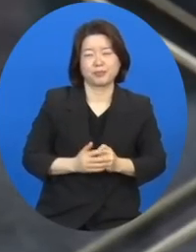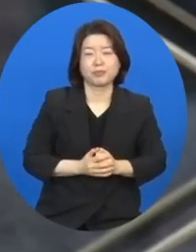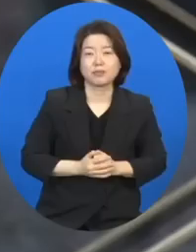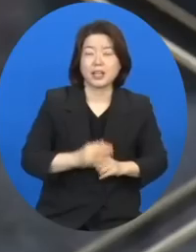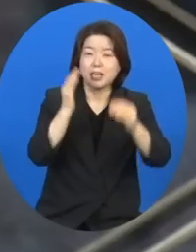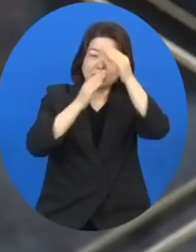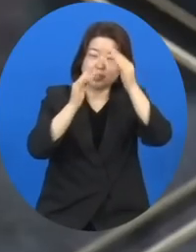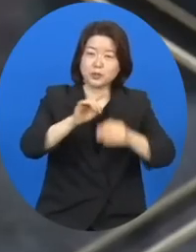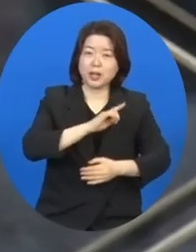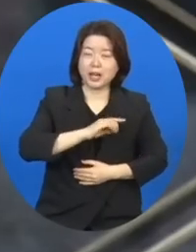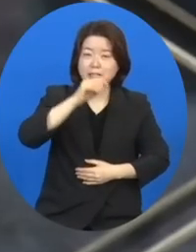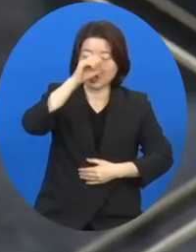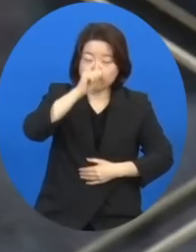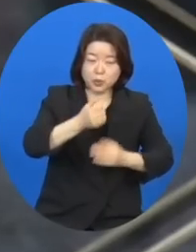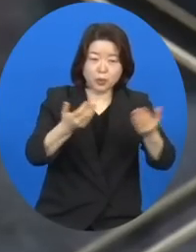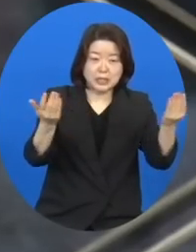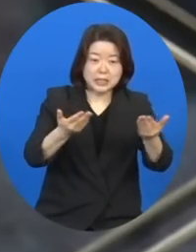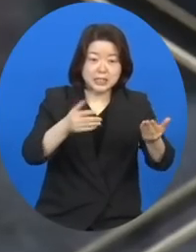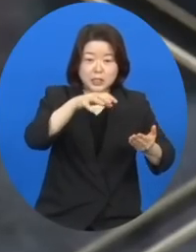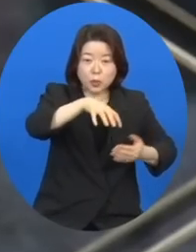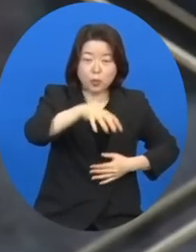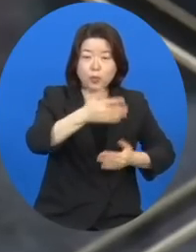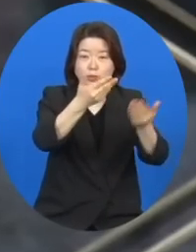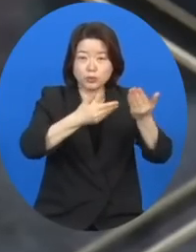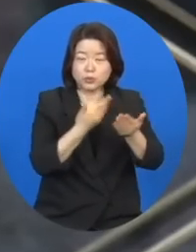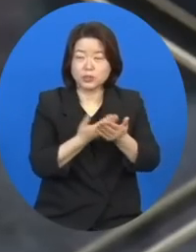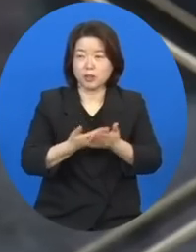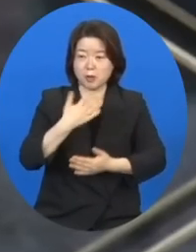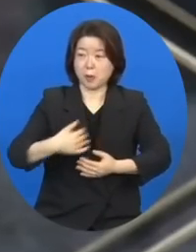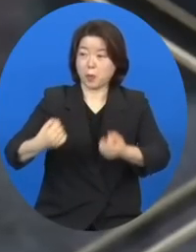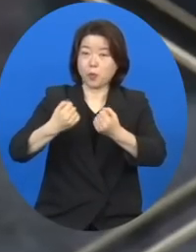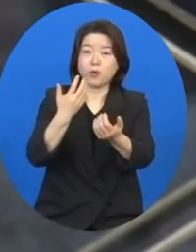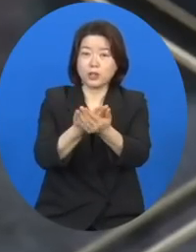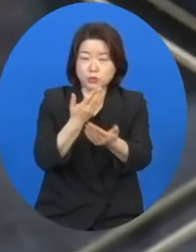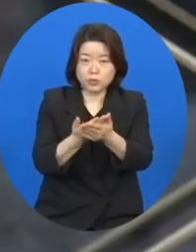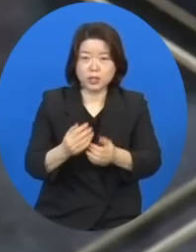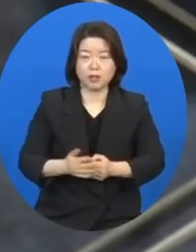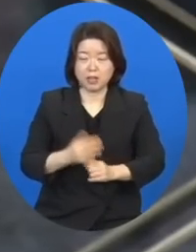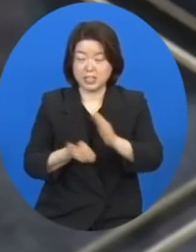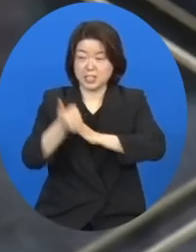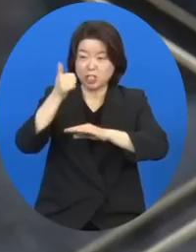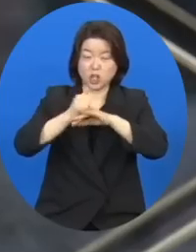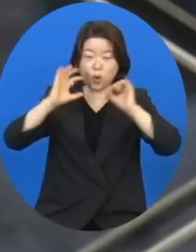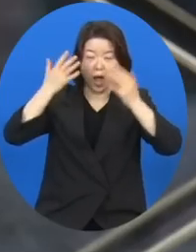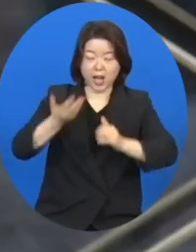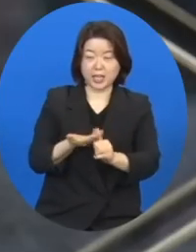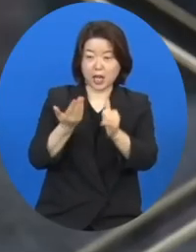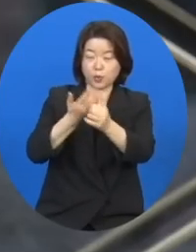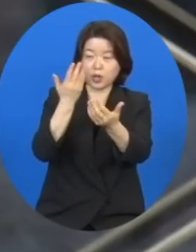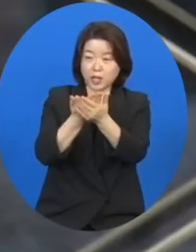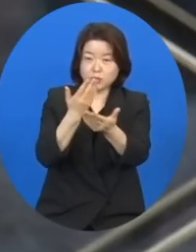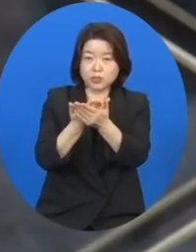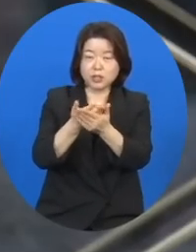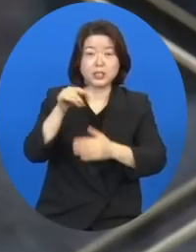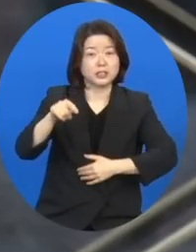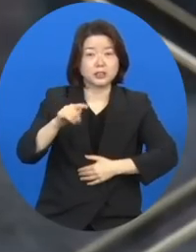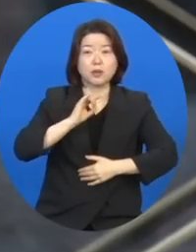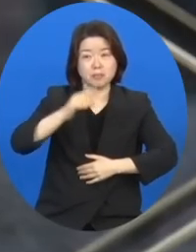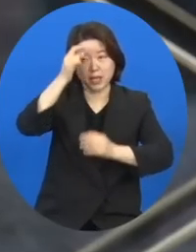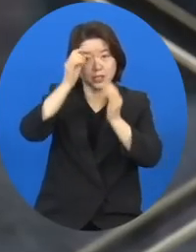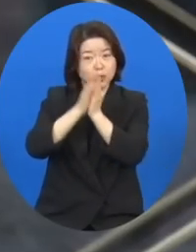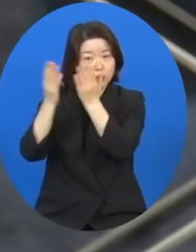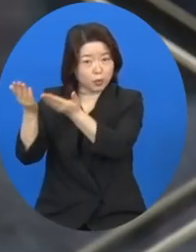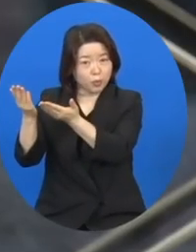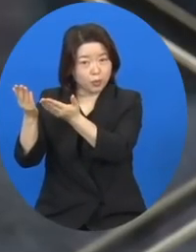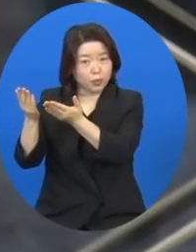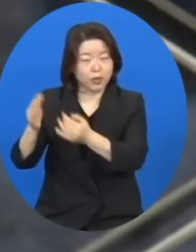가장 좋은 직장 주세요. 건강 주세요. 성공적으로 자녀 양육하게 해주세요. 그렇게 기도하나요? 물론